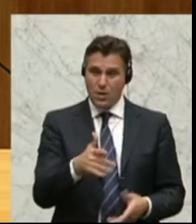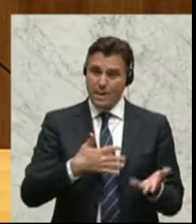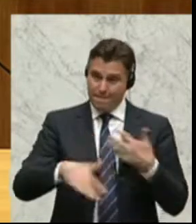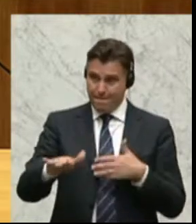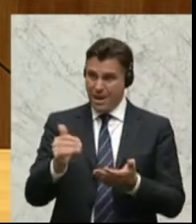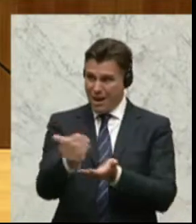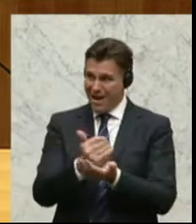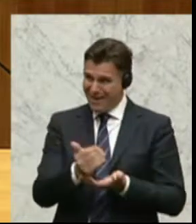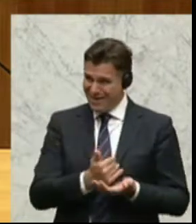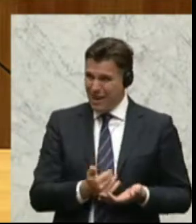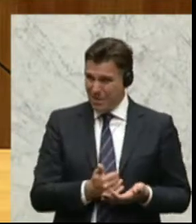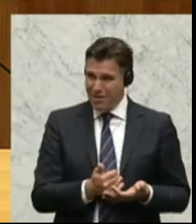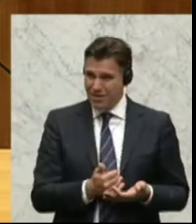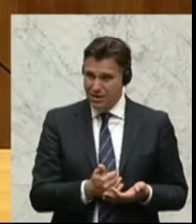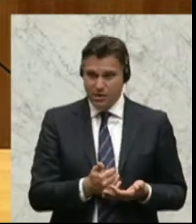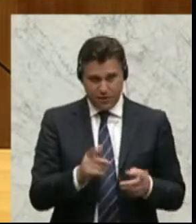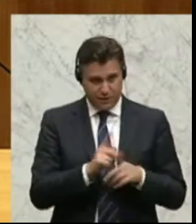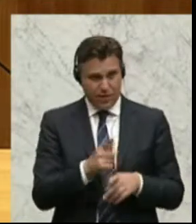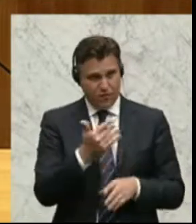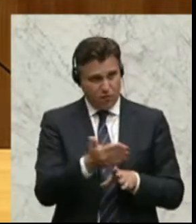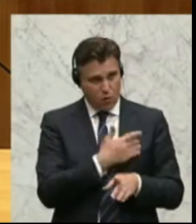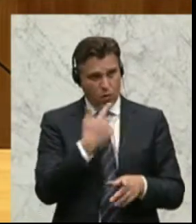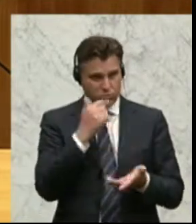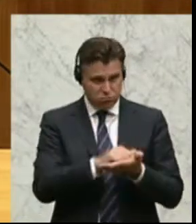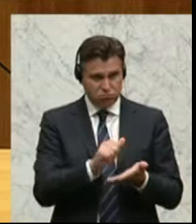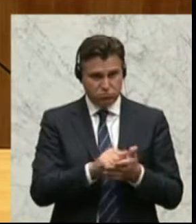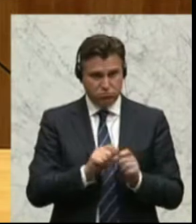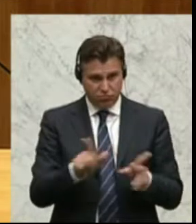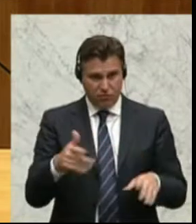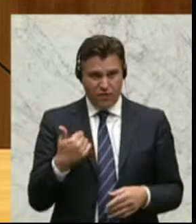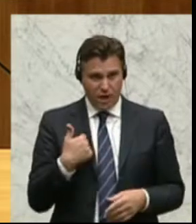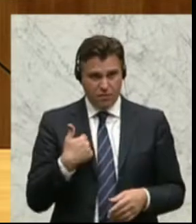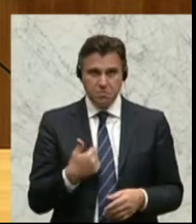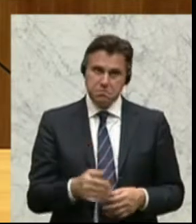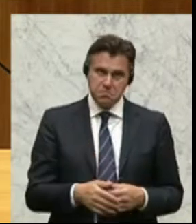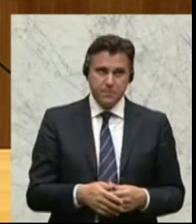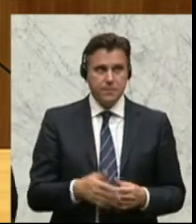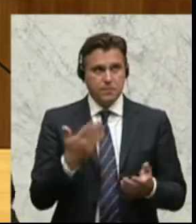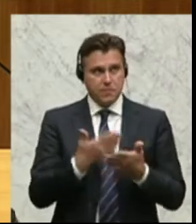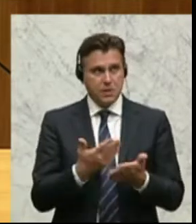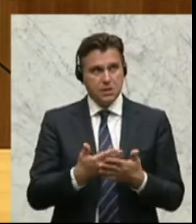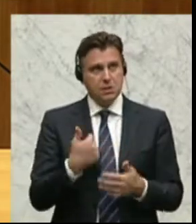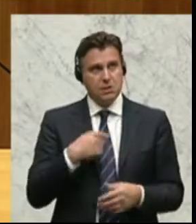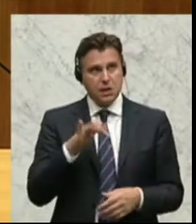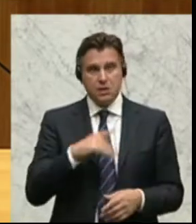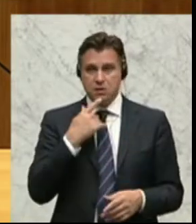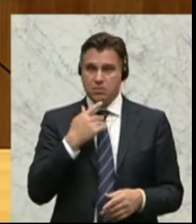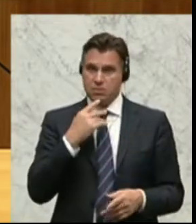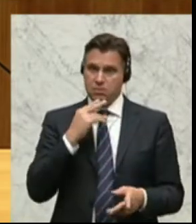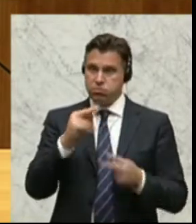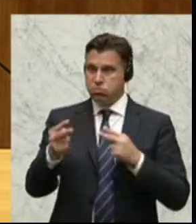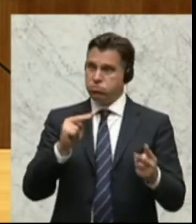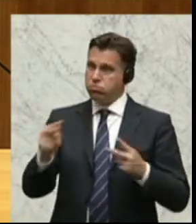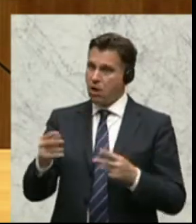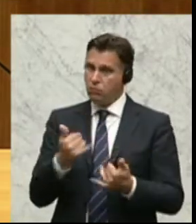so wie das kolportiert worden ist? Da muss ich ehrlich sagen, da geriet ich in Argumentationsnotstand und